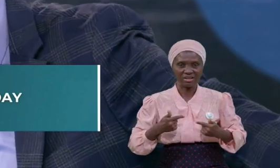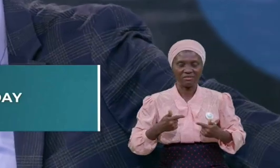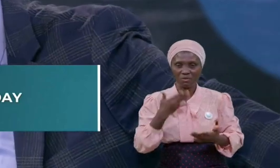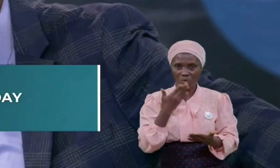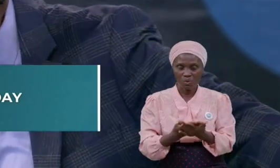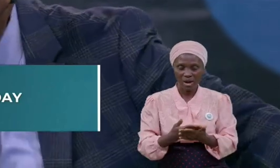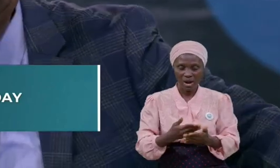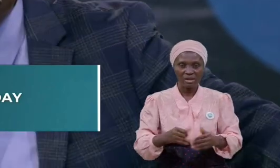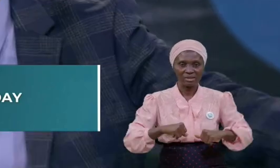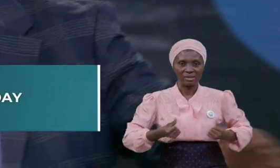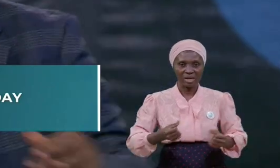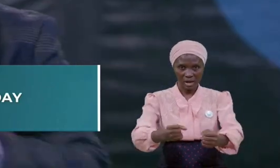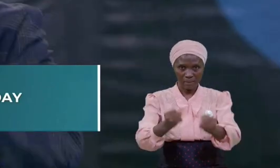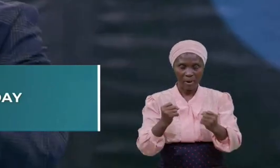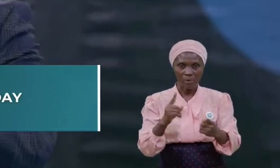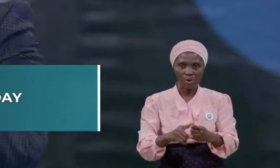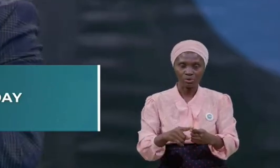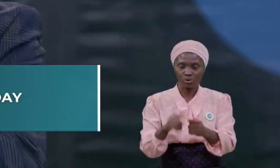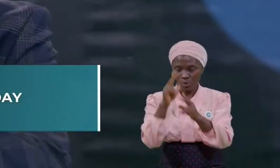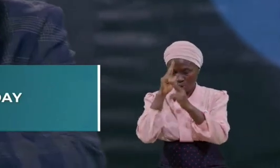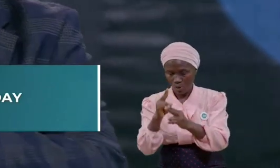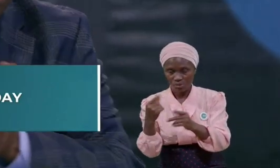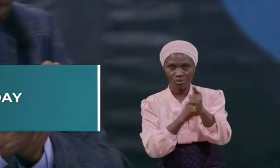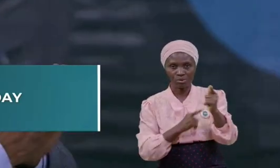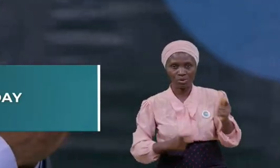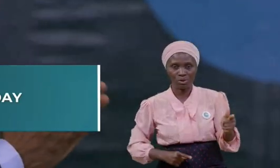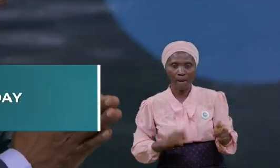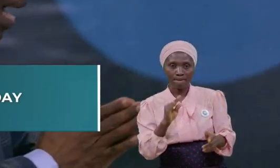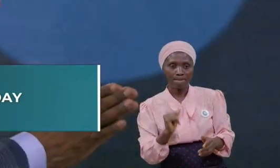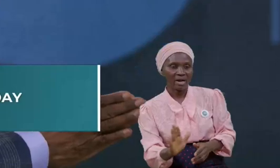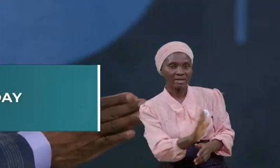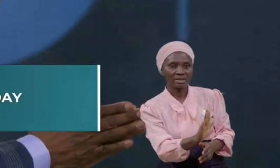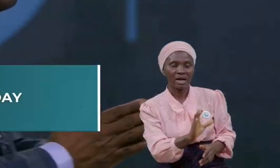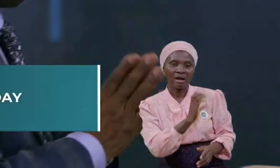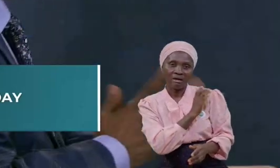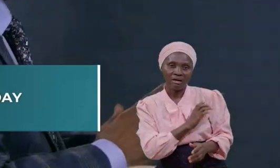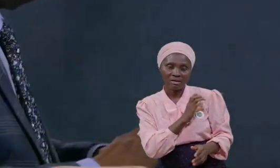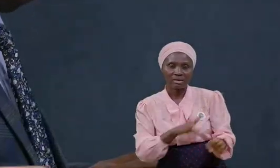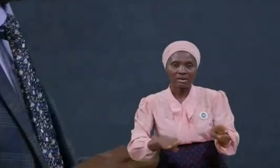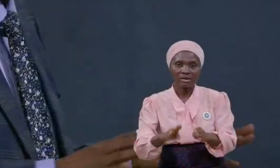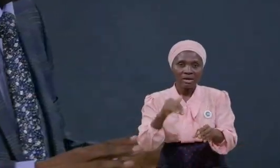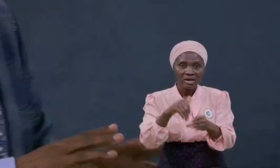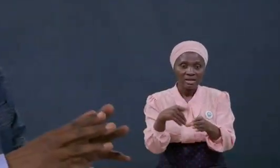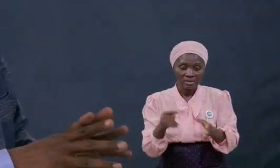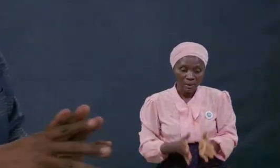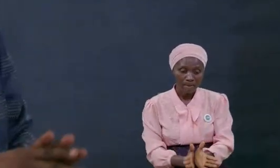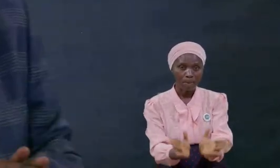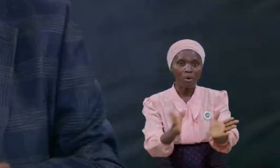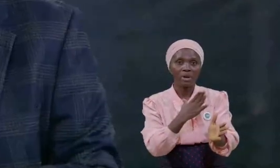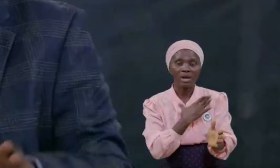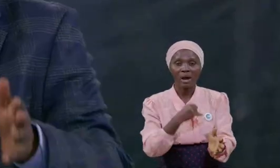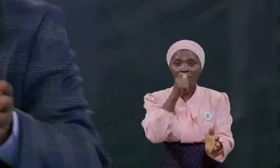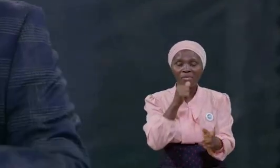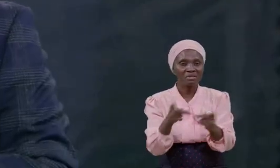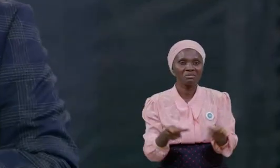caractère en privé, en public. Et n'ont pas cette puissance, cette force. Ils ont l'apparence de la